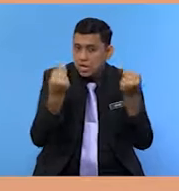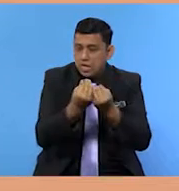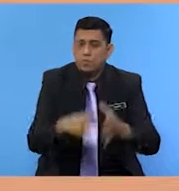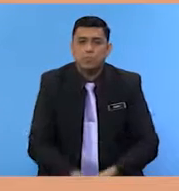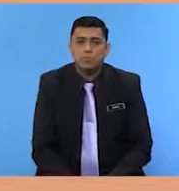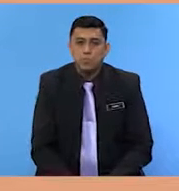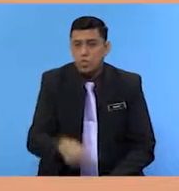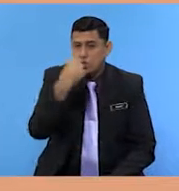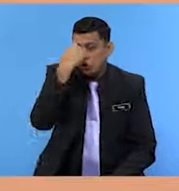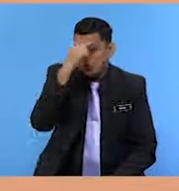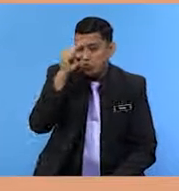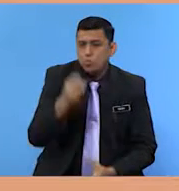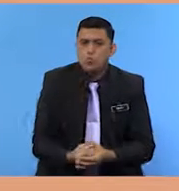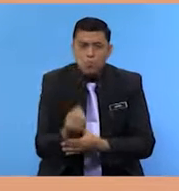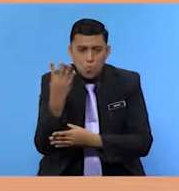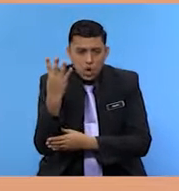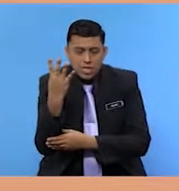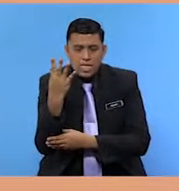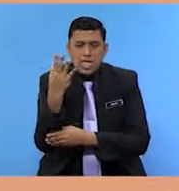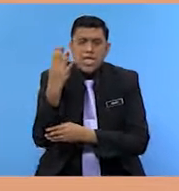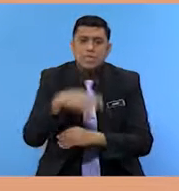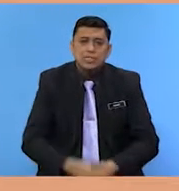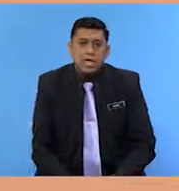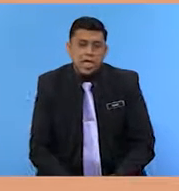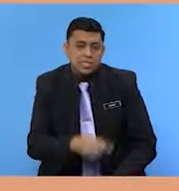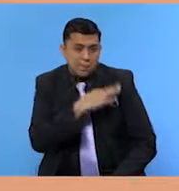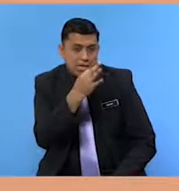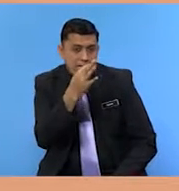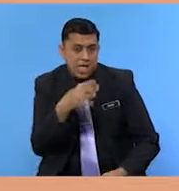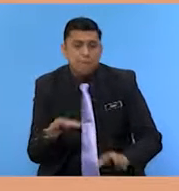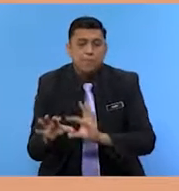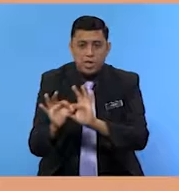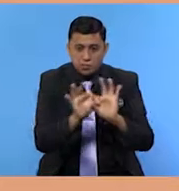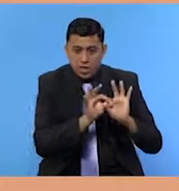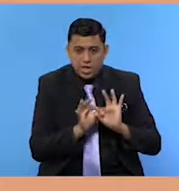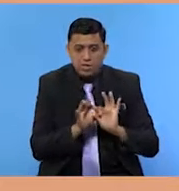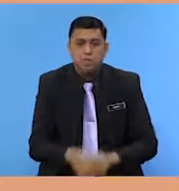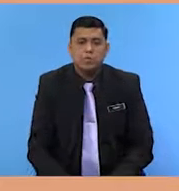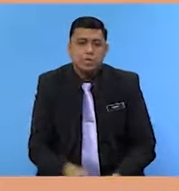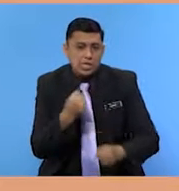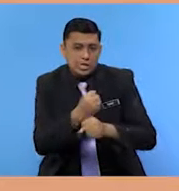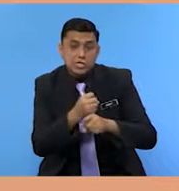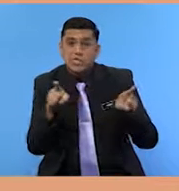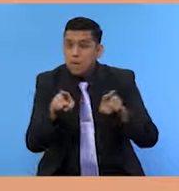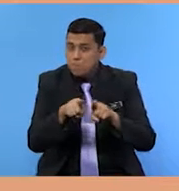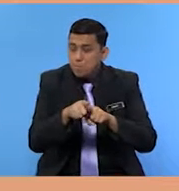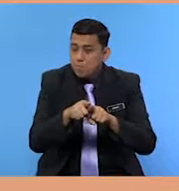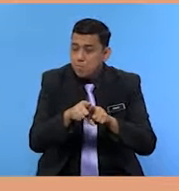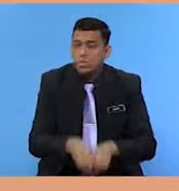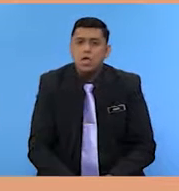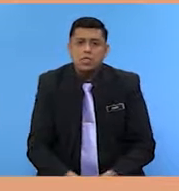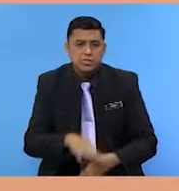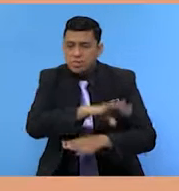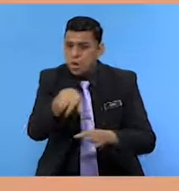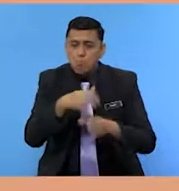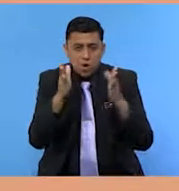Okey, untuk menyuburkan lagi semangat perpaduan dalam kalangan masyarakat yang pelbagai kaum, kerjasama pelbagai pihak terutamanya media